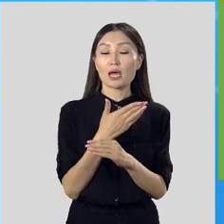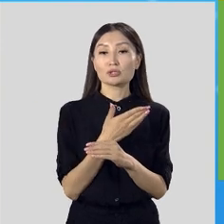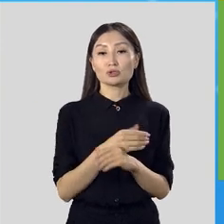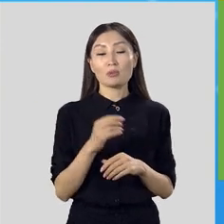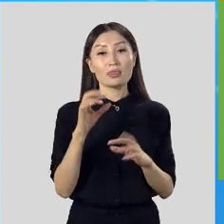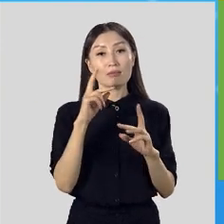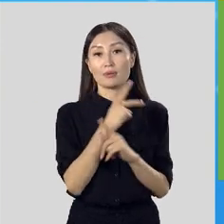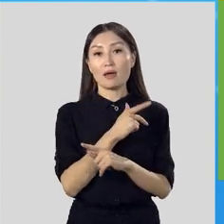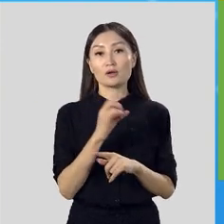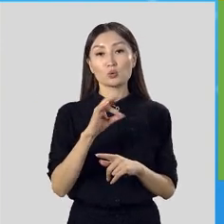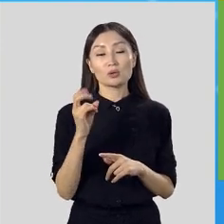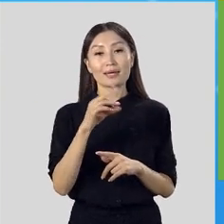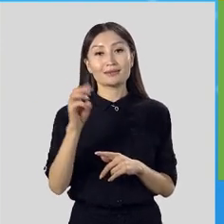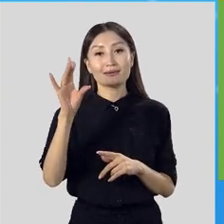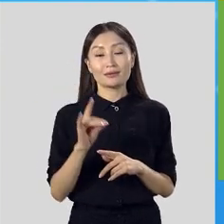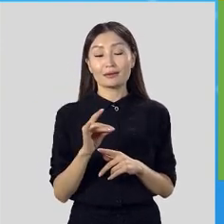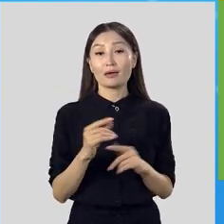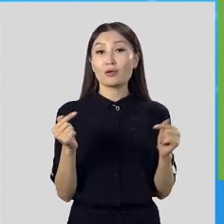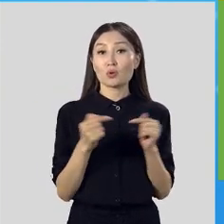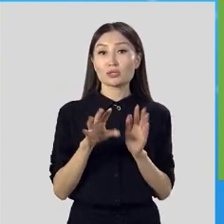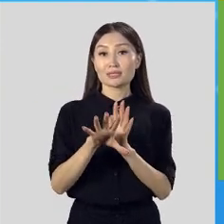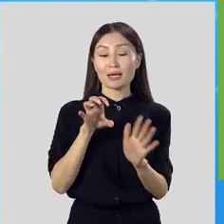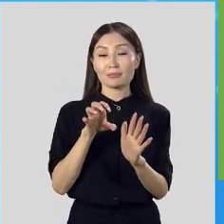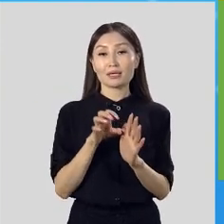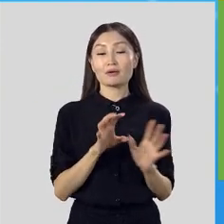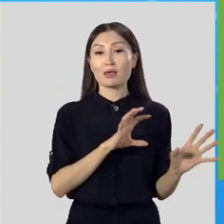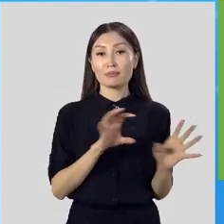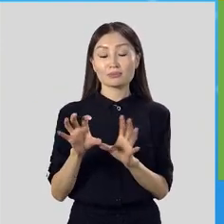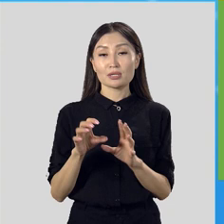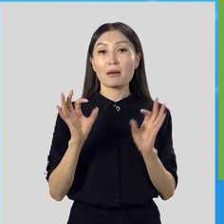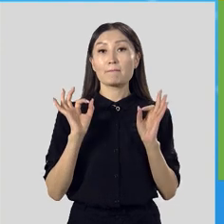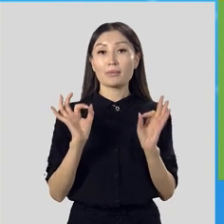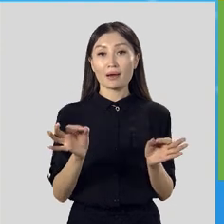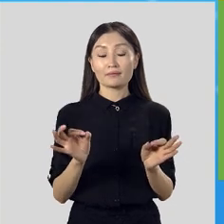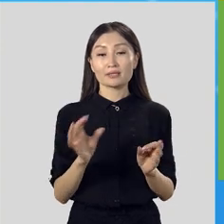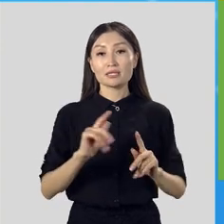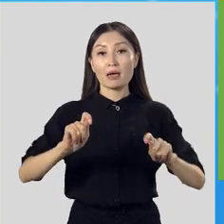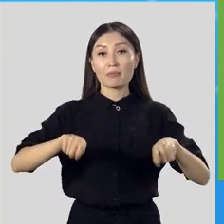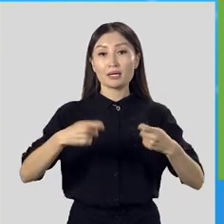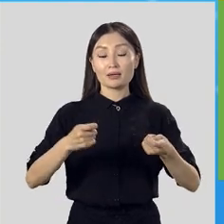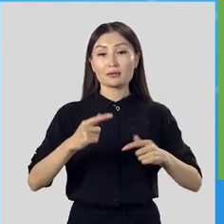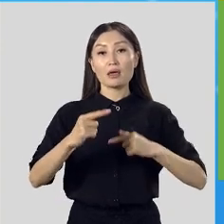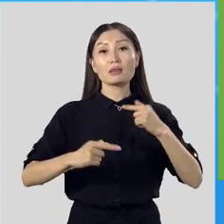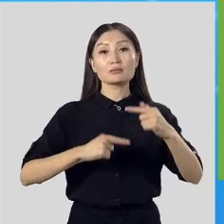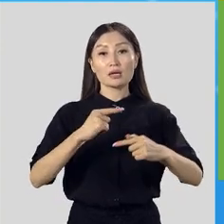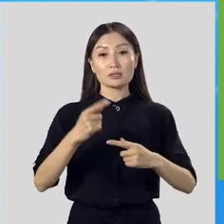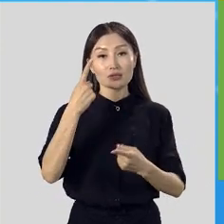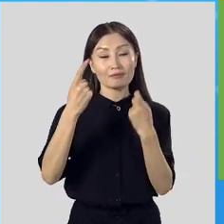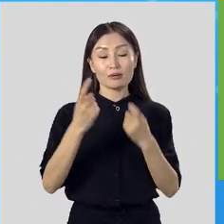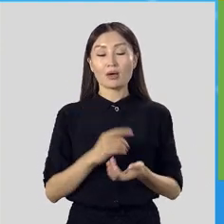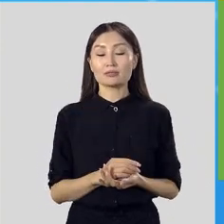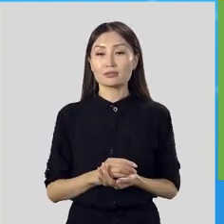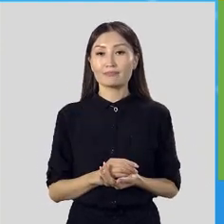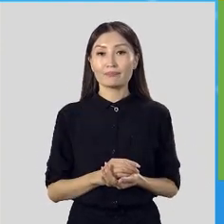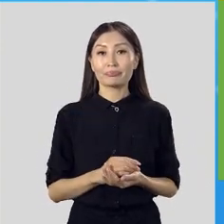неправильные нуклеотиды. Точность копирования обеспечивает правильность передачи наследственной